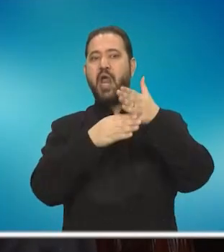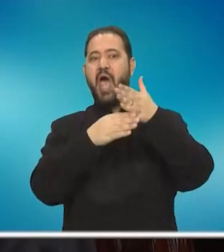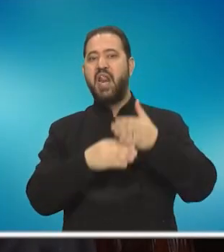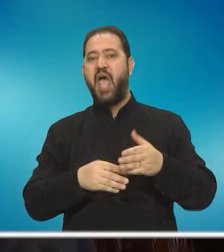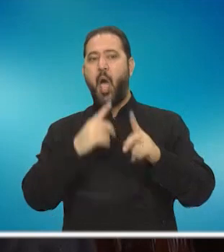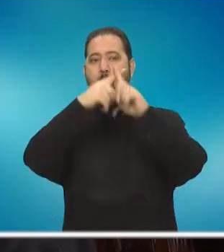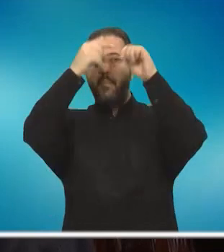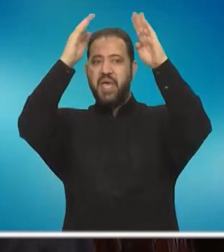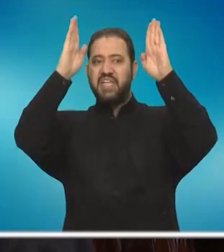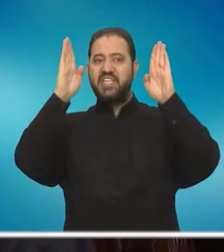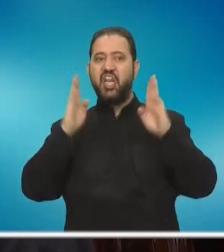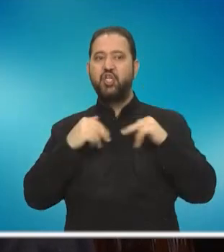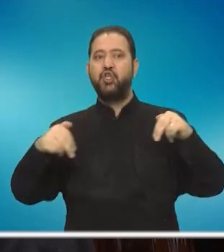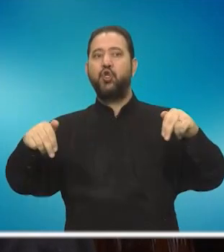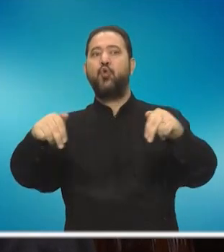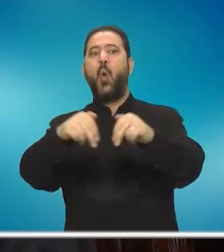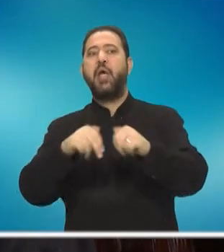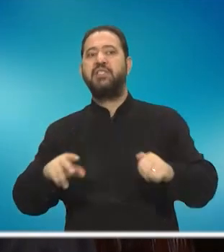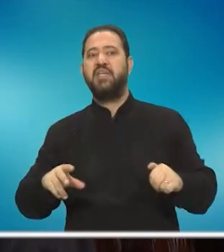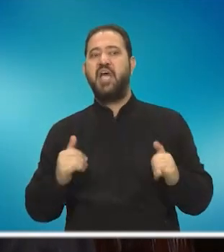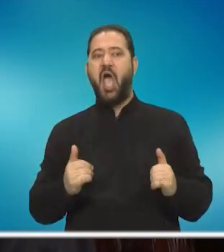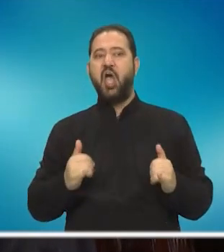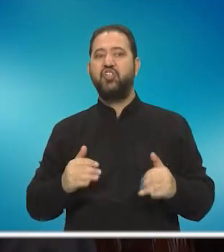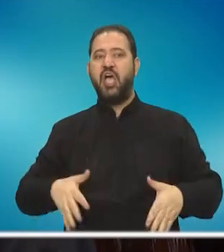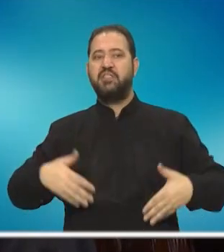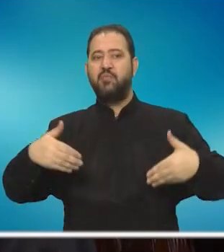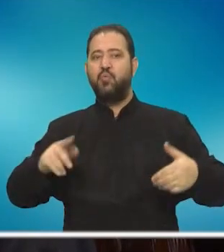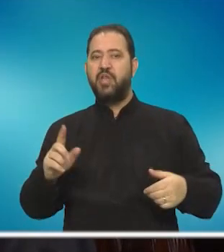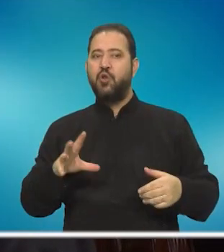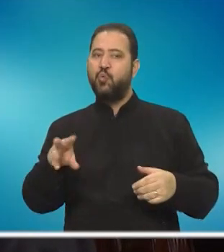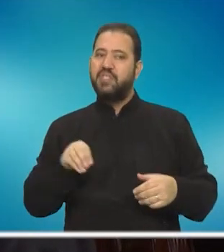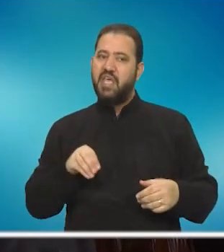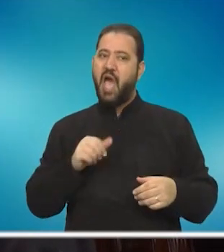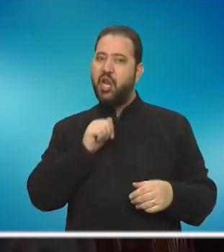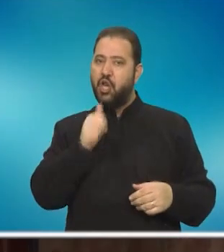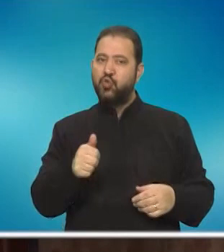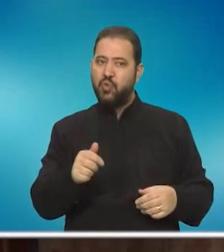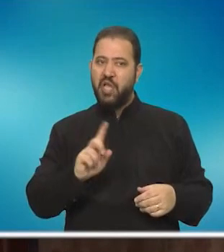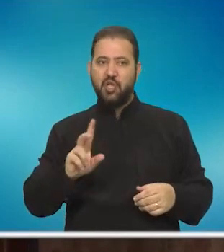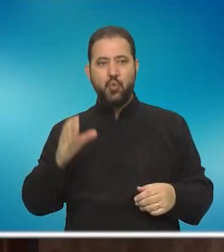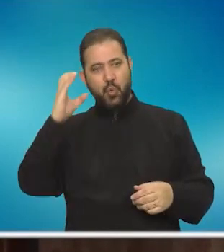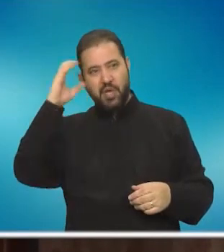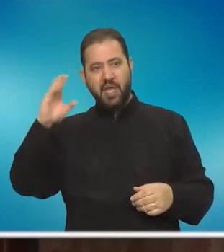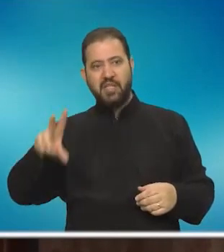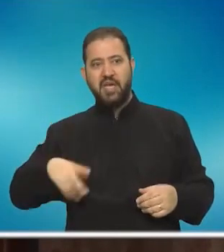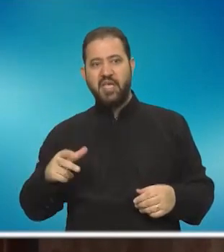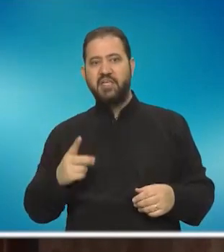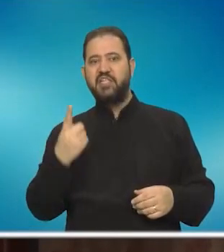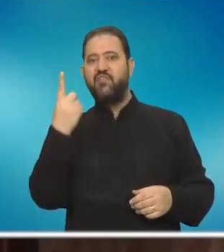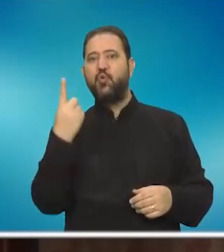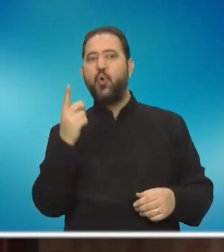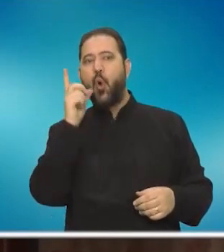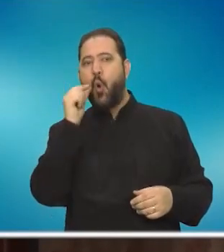oamenilor implicați în acest act minunat, că această bucurie nu se ia niciodată. Nu cred că există vreun telespectator și